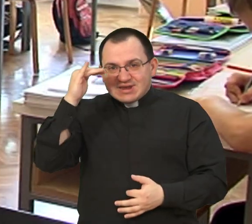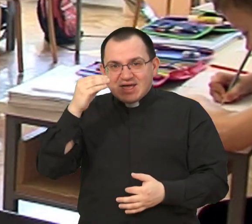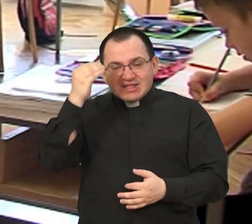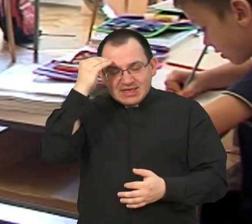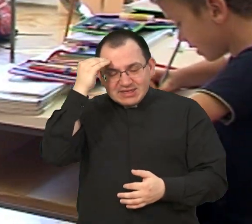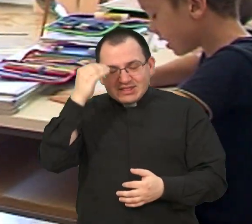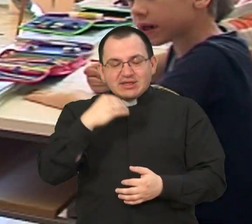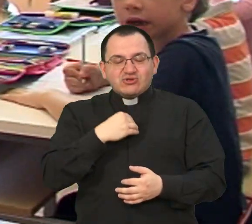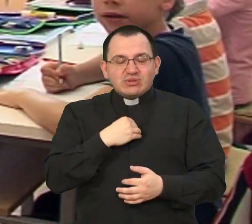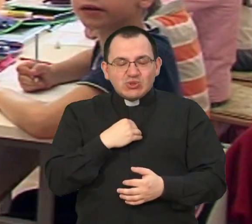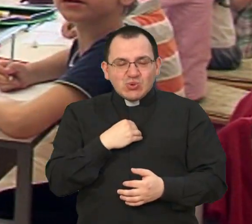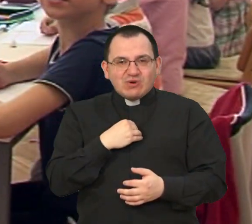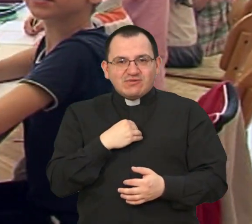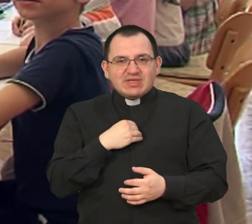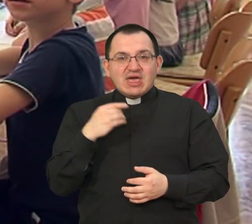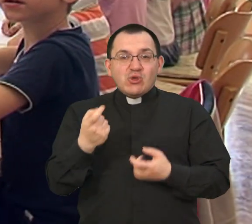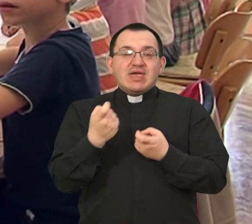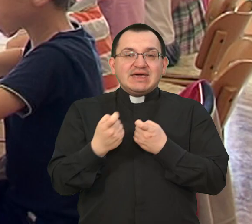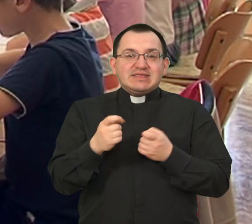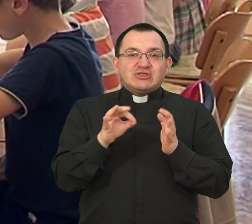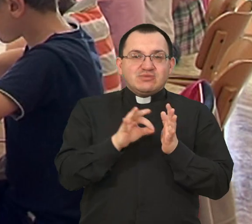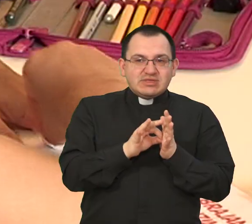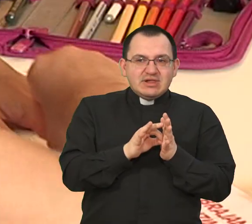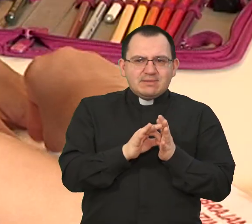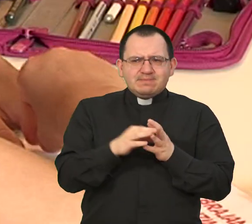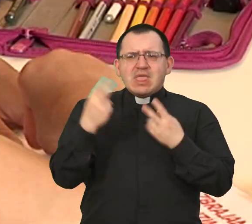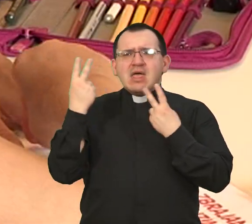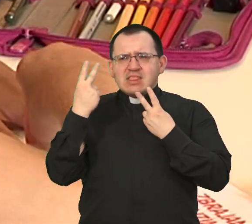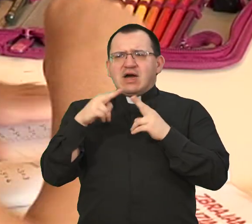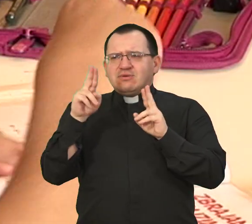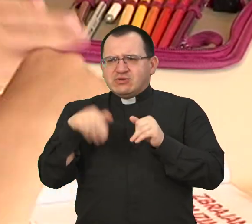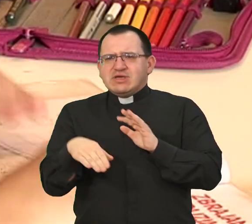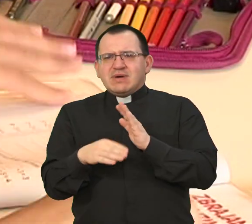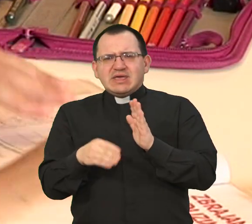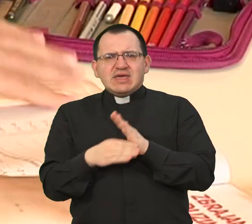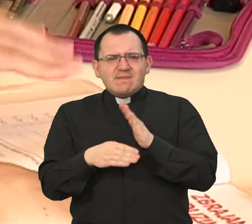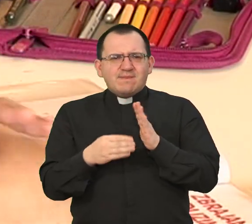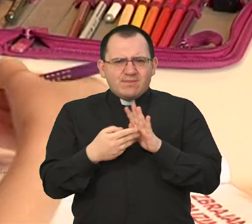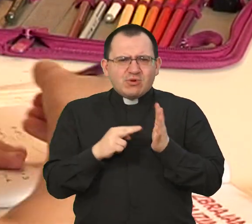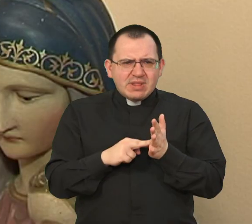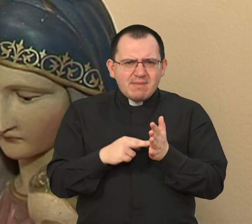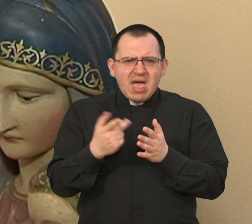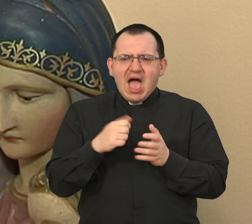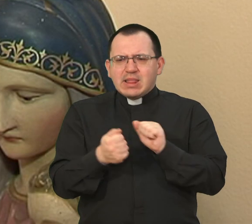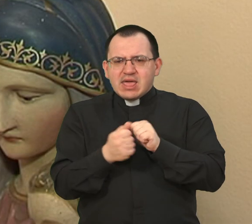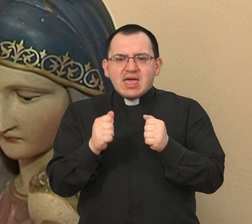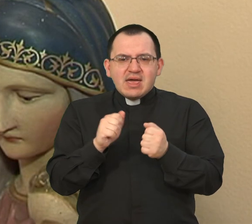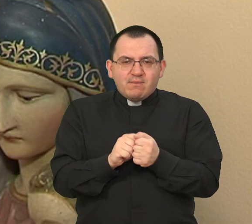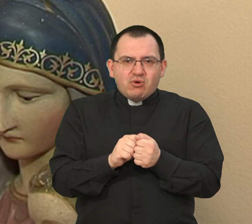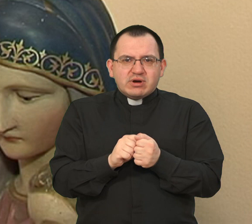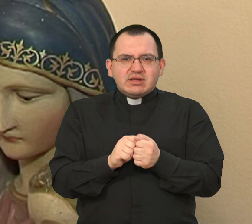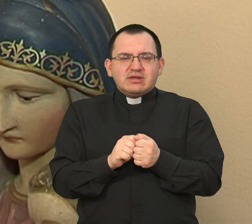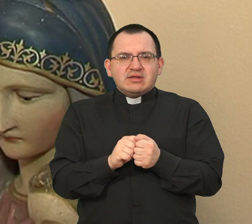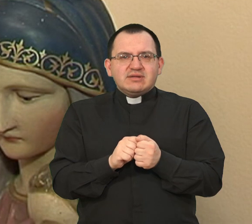rasta. To im je izazov i cilj. Imaju i poteškoća kao i svaka škola, ali ne odustaju i uče